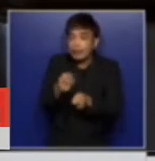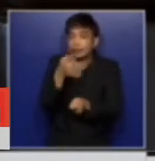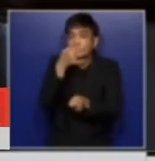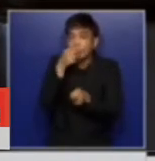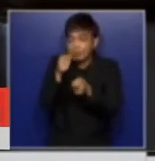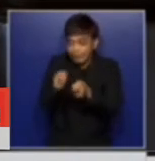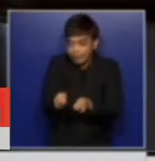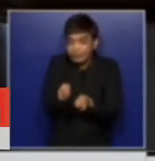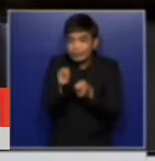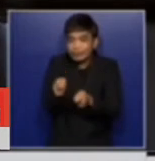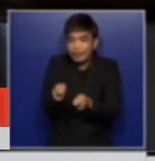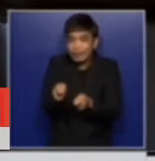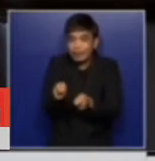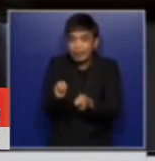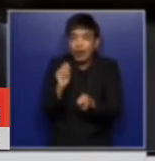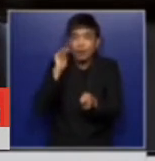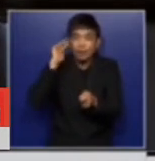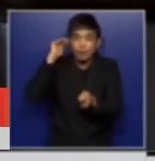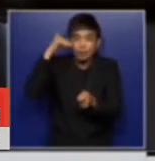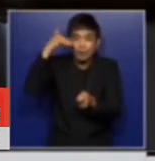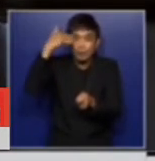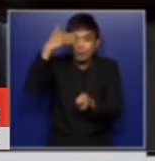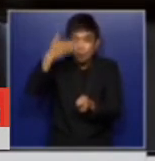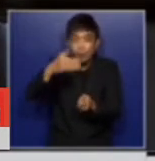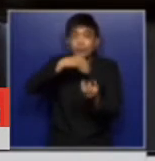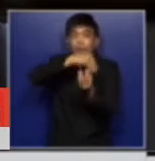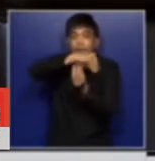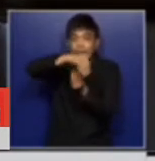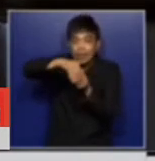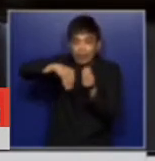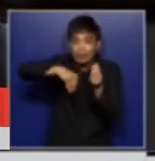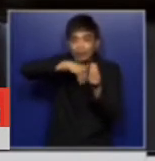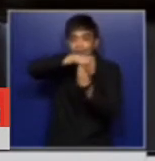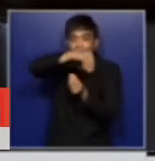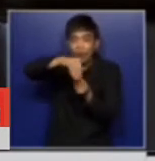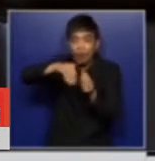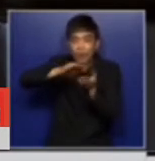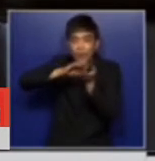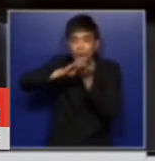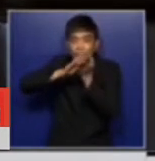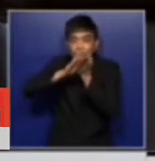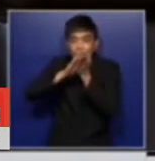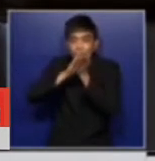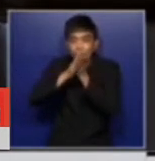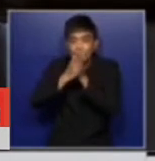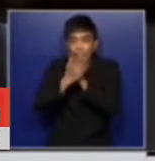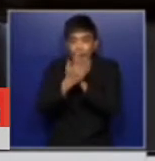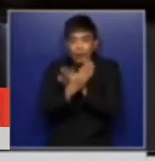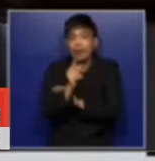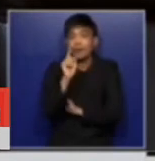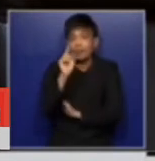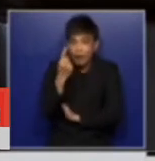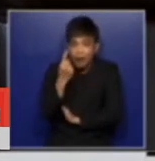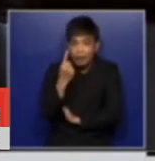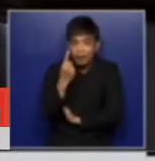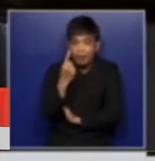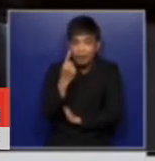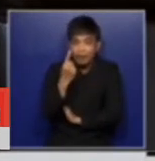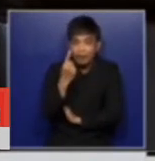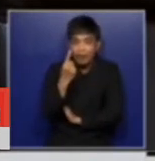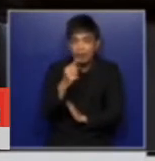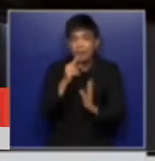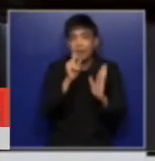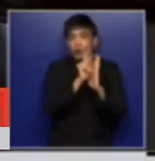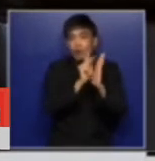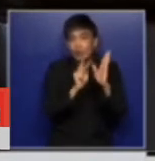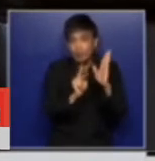ภาพและก็ความต้องการทางเศรษฐกิจและสังคมของประเทศไทยเนี่ยเปลี่ยนแปลงไปครับท่านประธานเรามีการตราพระราชบัญญัติ